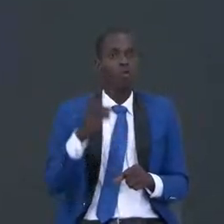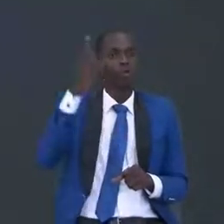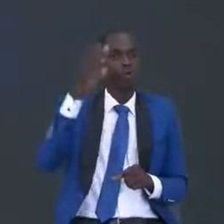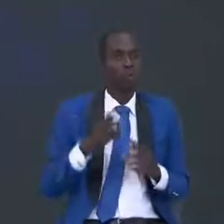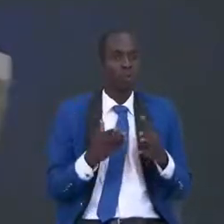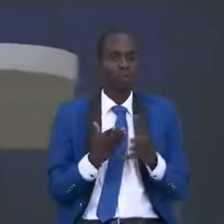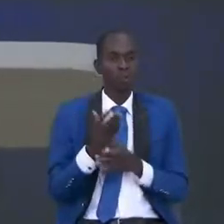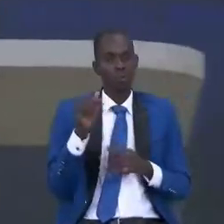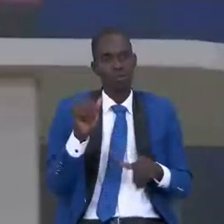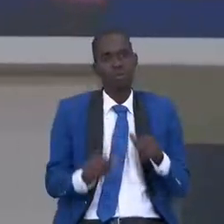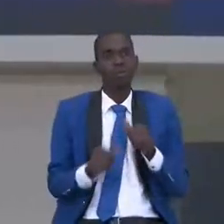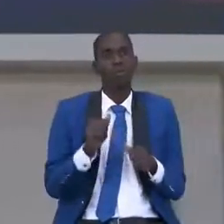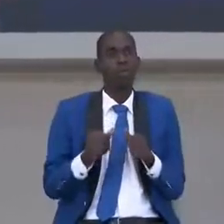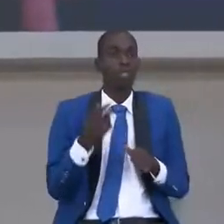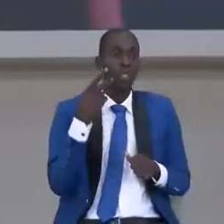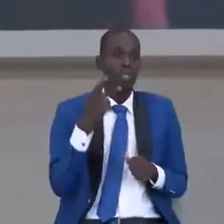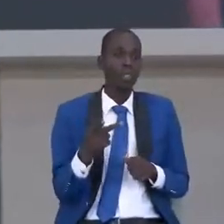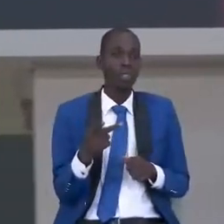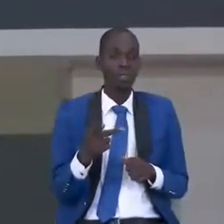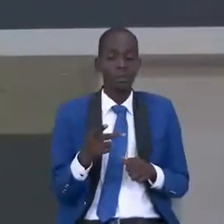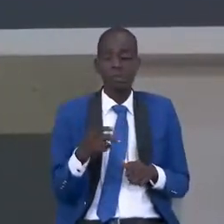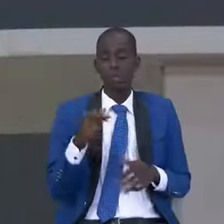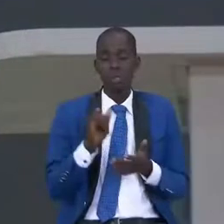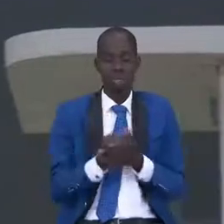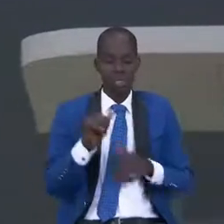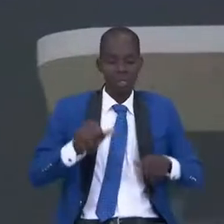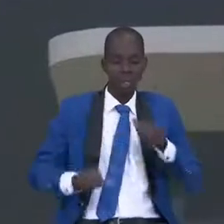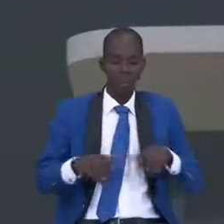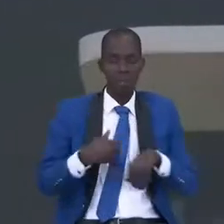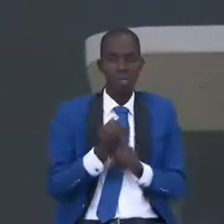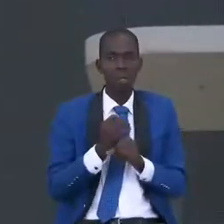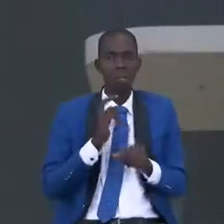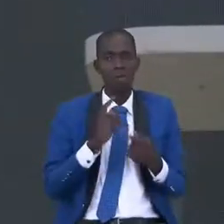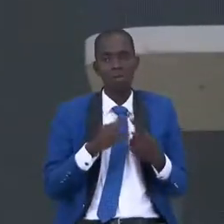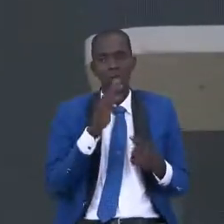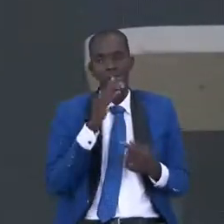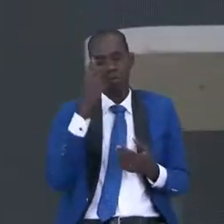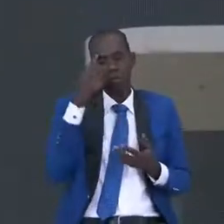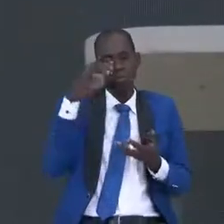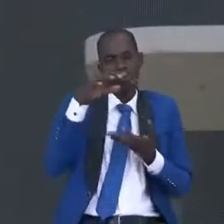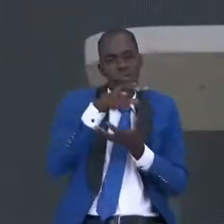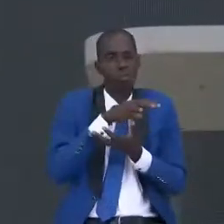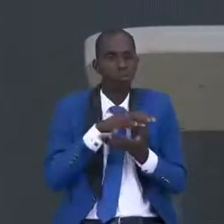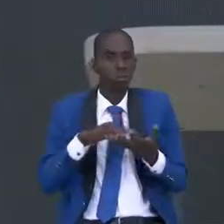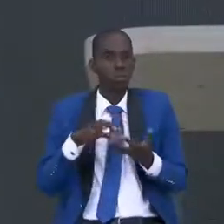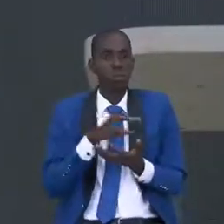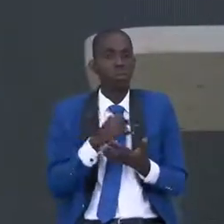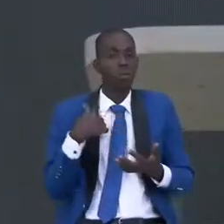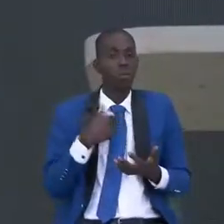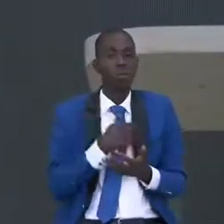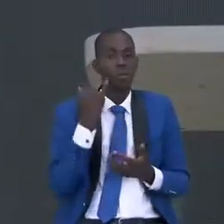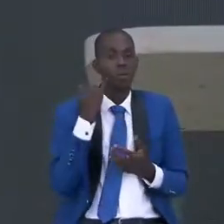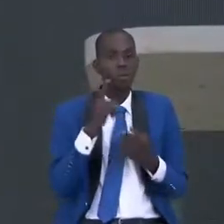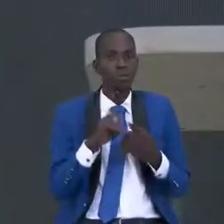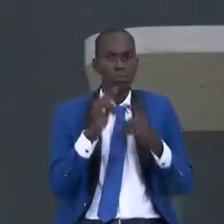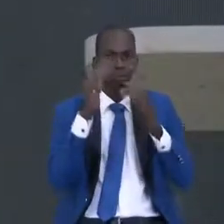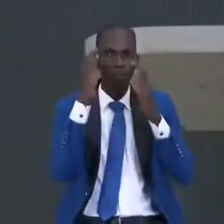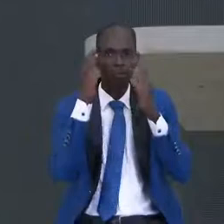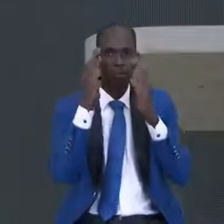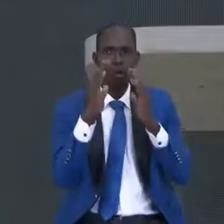L'incrédulité nous amène à douter. Nous voyons la promesse. Au lieu de nous concentrer sur la